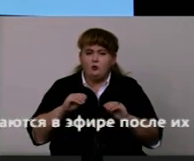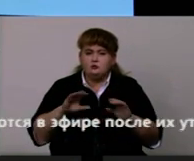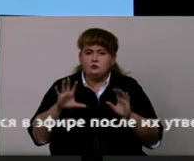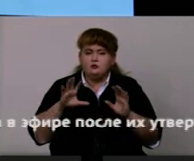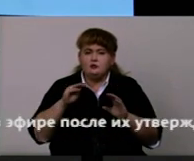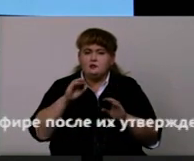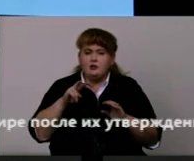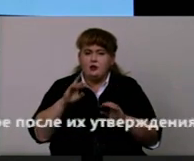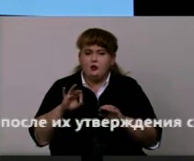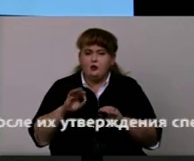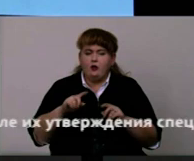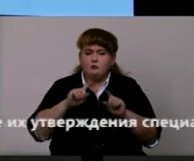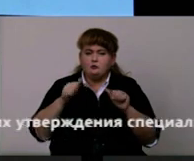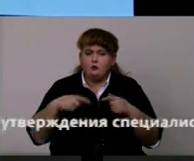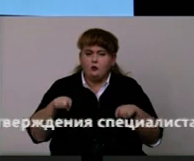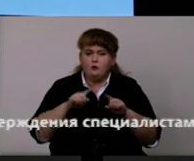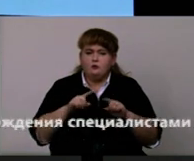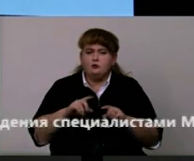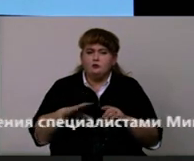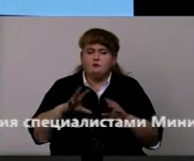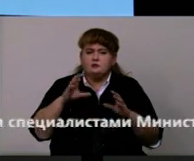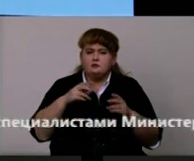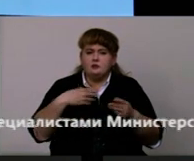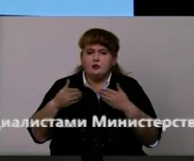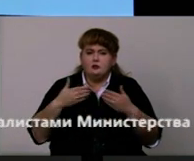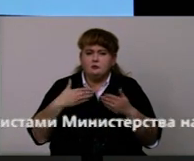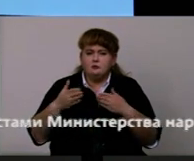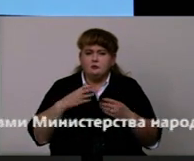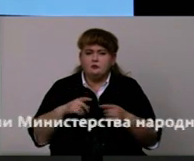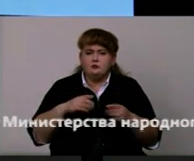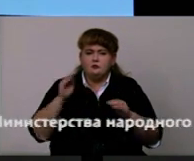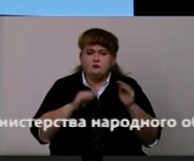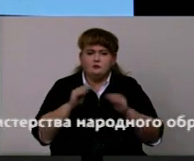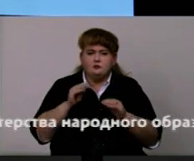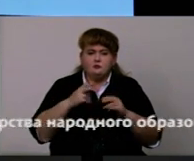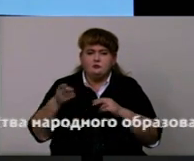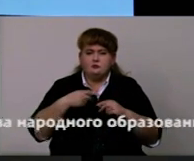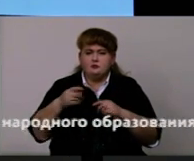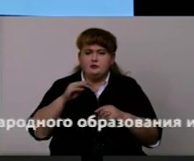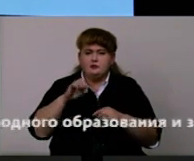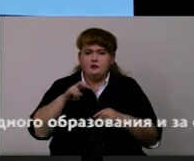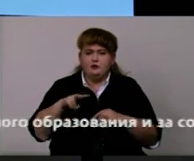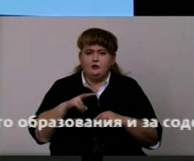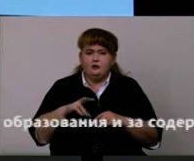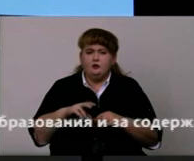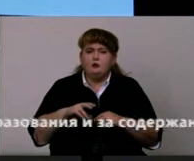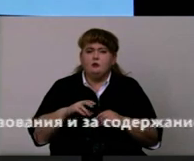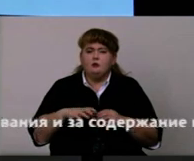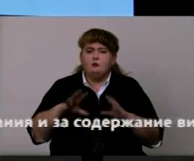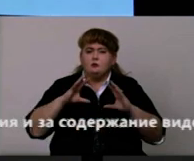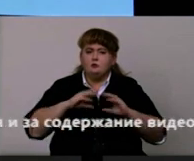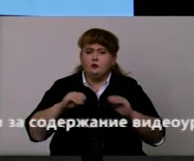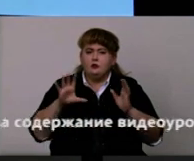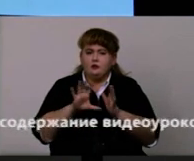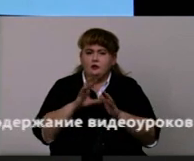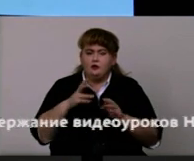покоящегося тела, обусловленная взаимным расположением взаимодействующих тел. Значит, потенциальная энергия, мы с вами